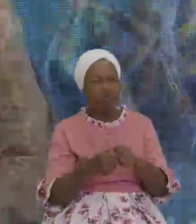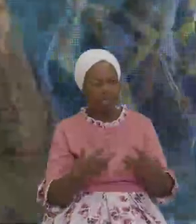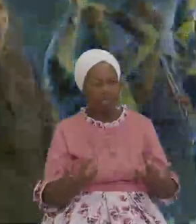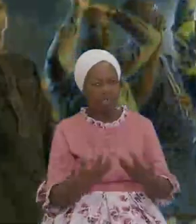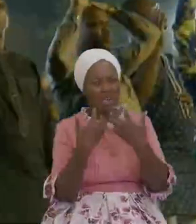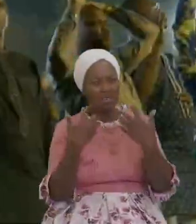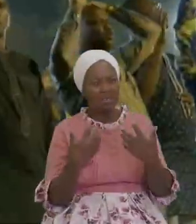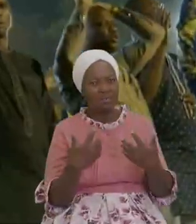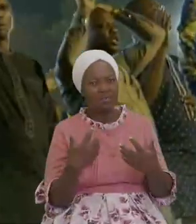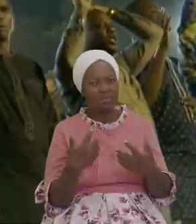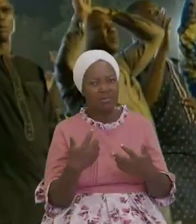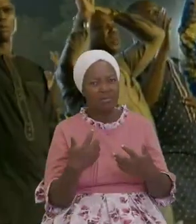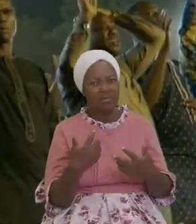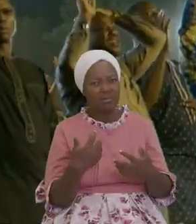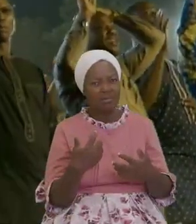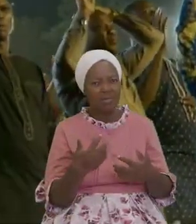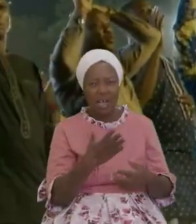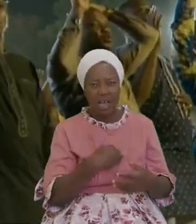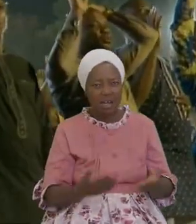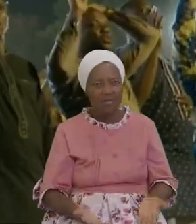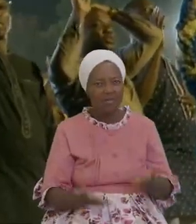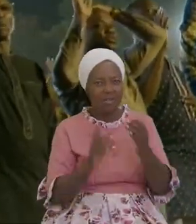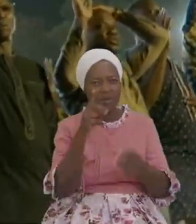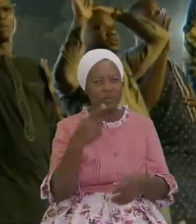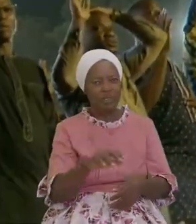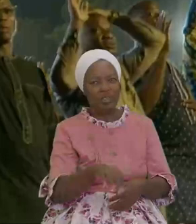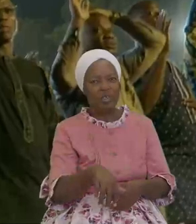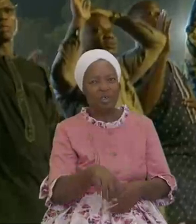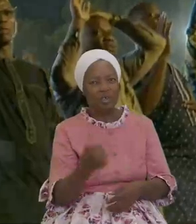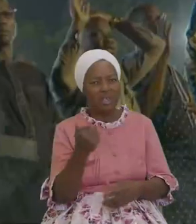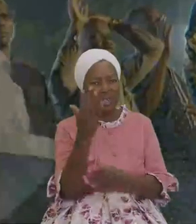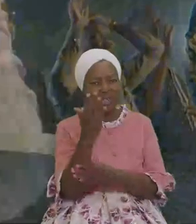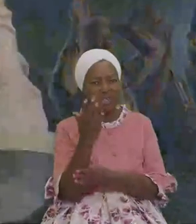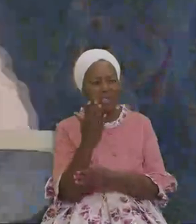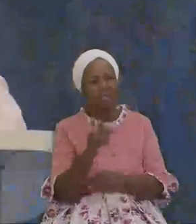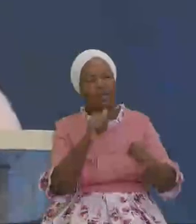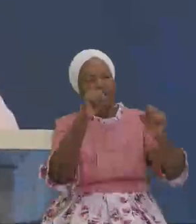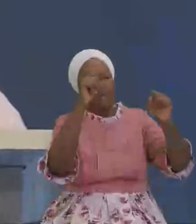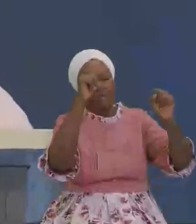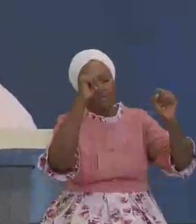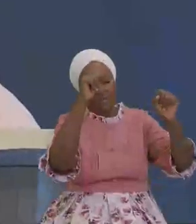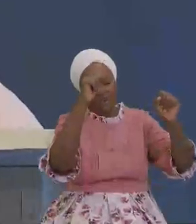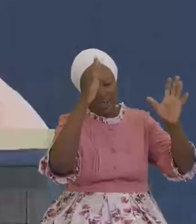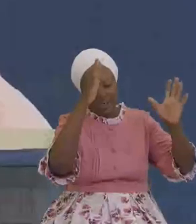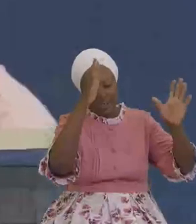Mets la main là où tu as le défi, le problème, la maladie, et lève la deuxième main.